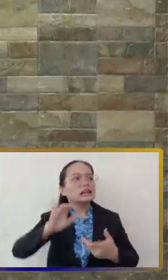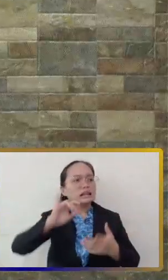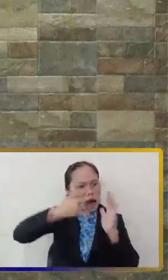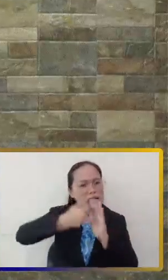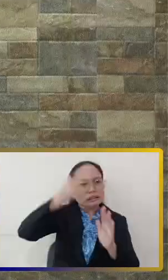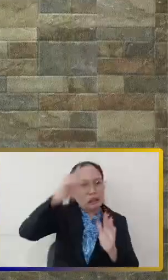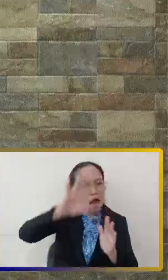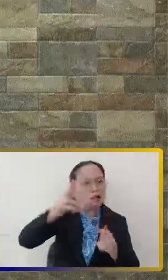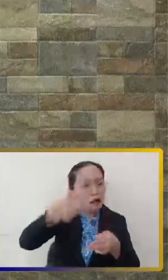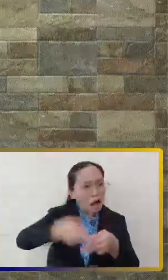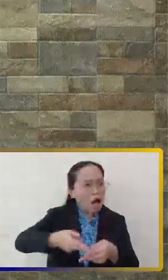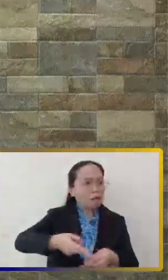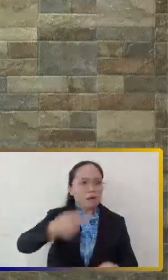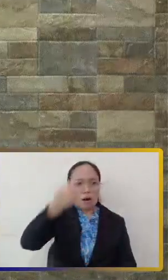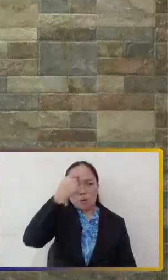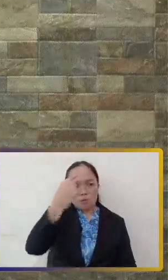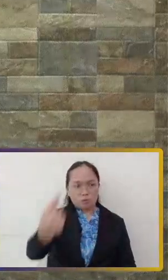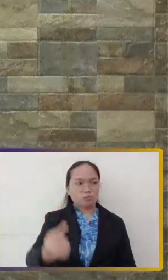name.